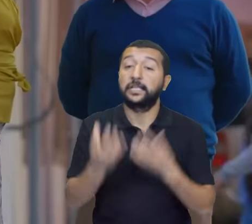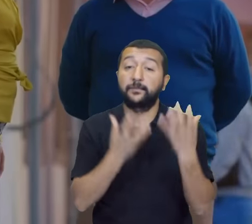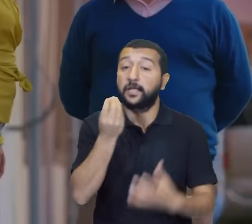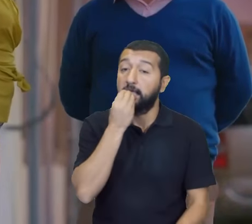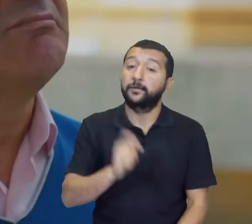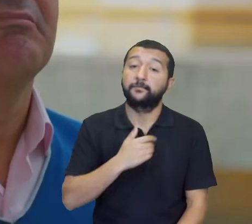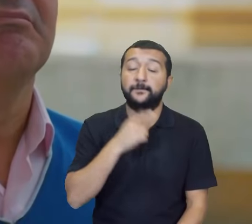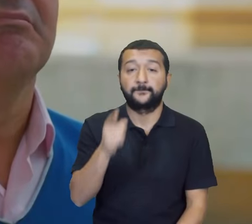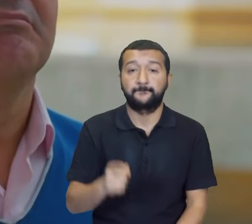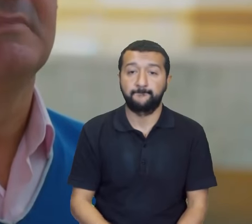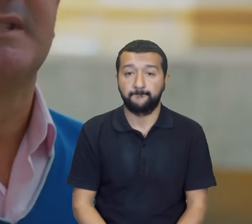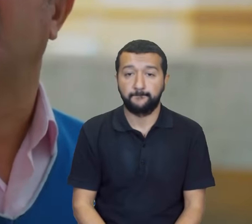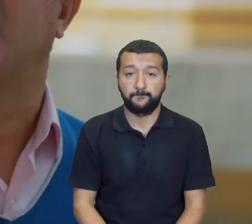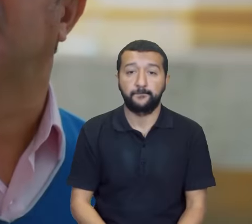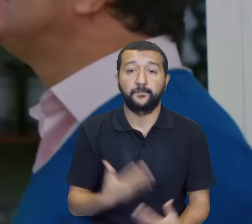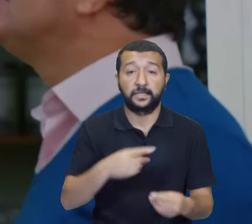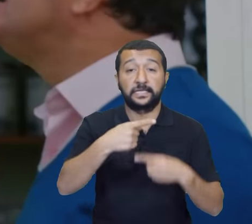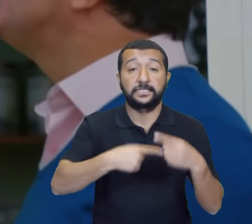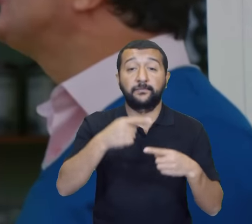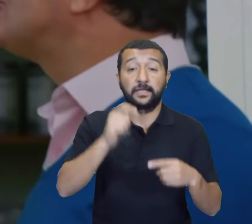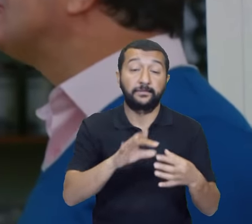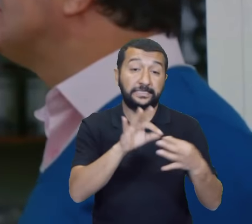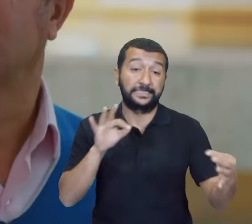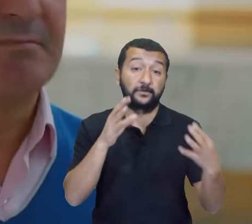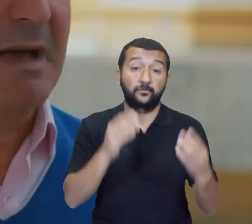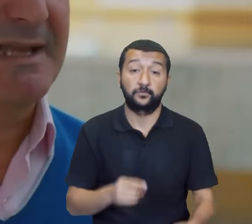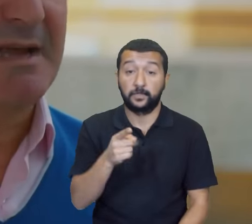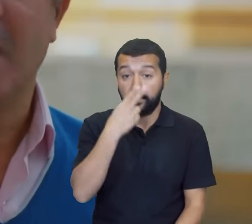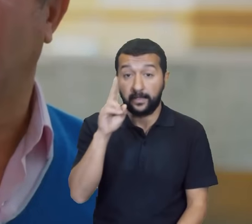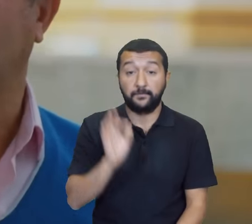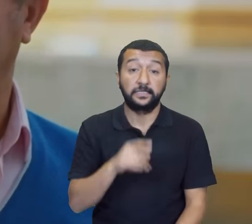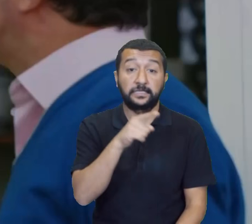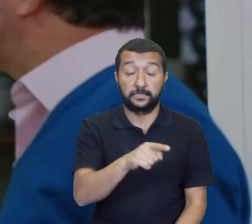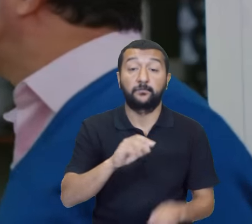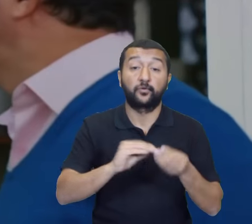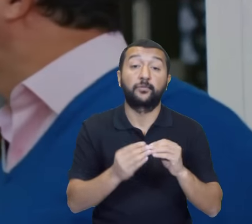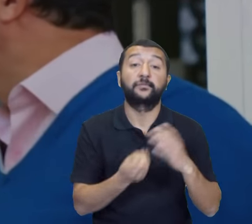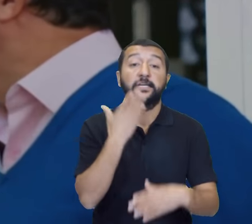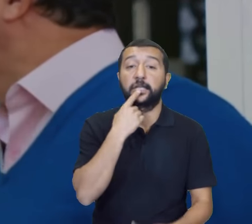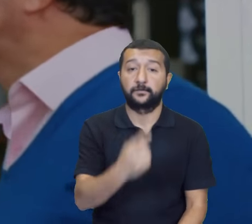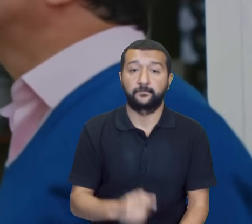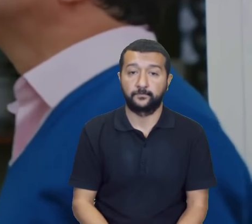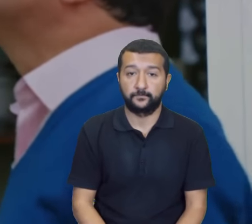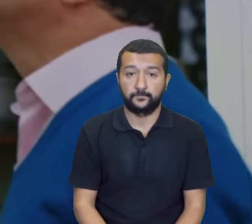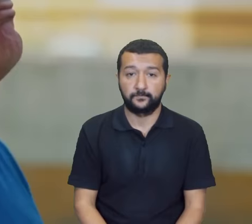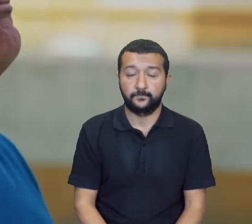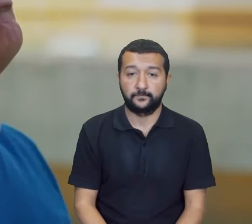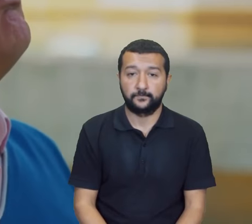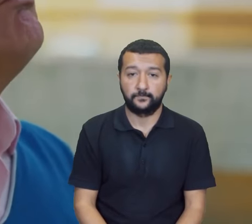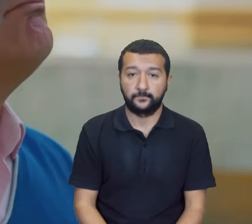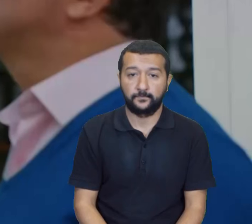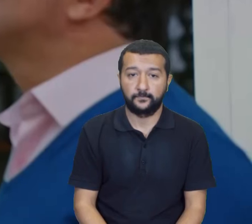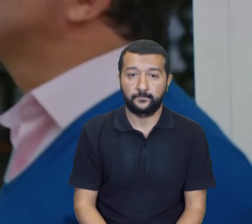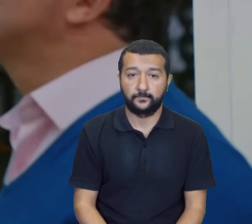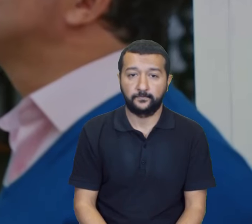ben sana? Sarma yap. İncecik olsun. Beğenmezsem arıza yaparım. Ferhan sinirlendi ama